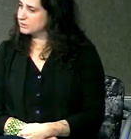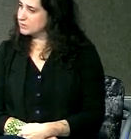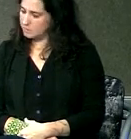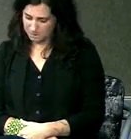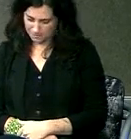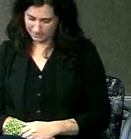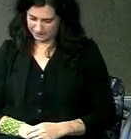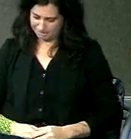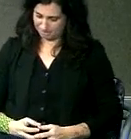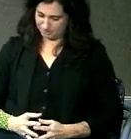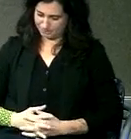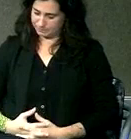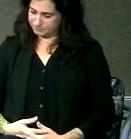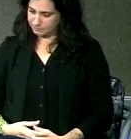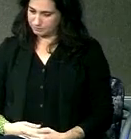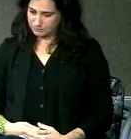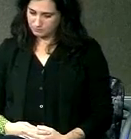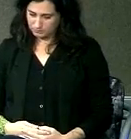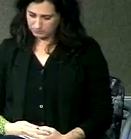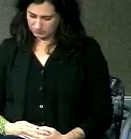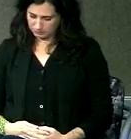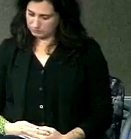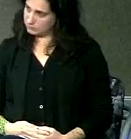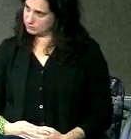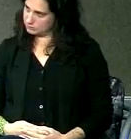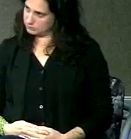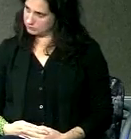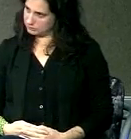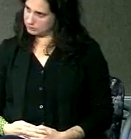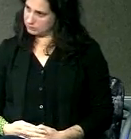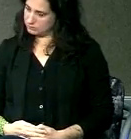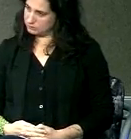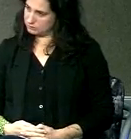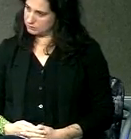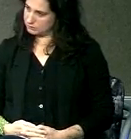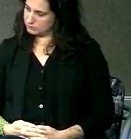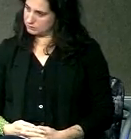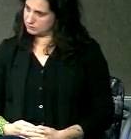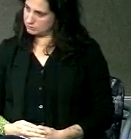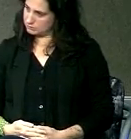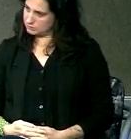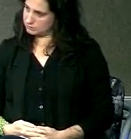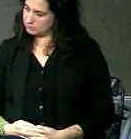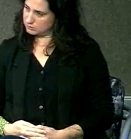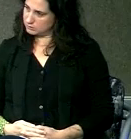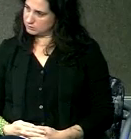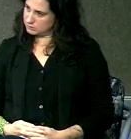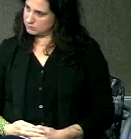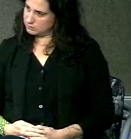l'impression très brutal, avec cette irruption des craqueuses là dans le paysage des maternités